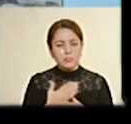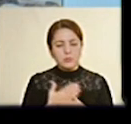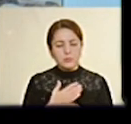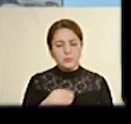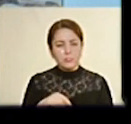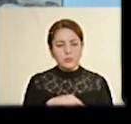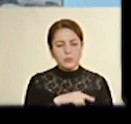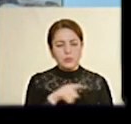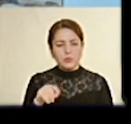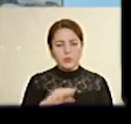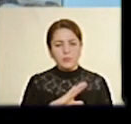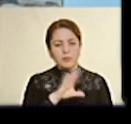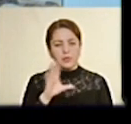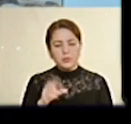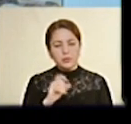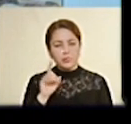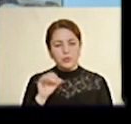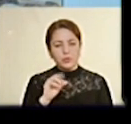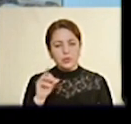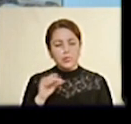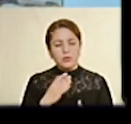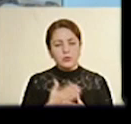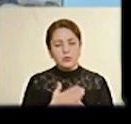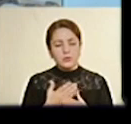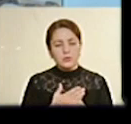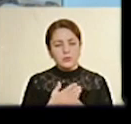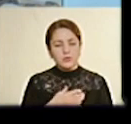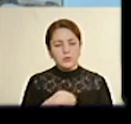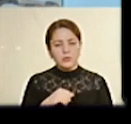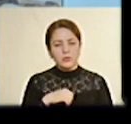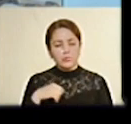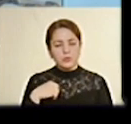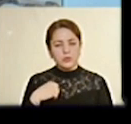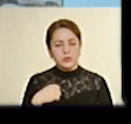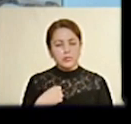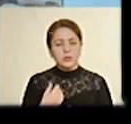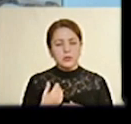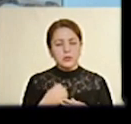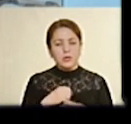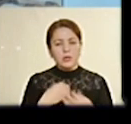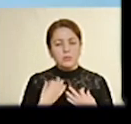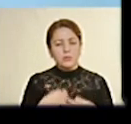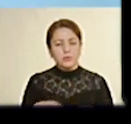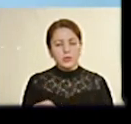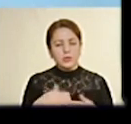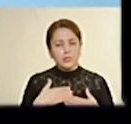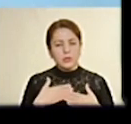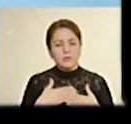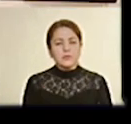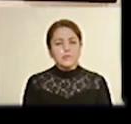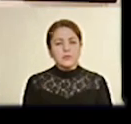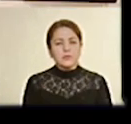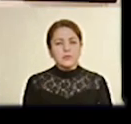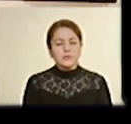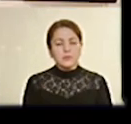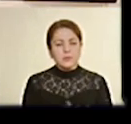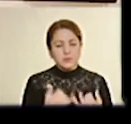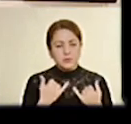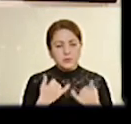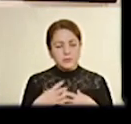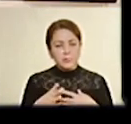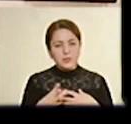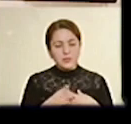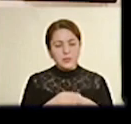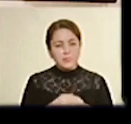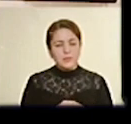barcha hujayralari orqali mustaqil nafas olish xususiyatiga egadir. Keling endi